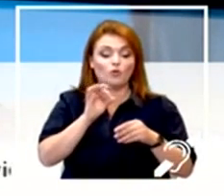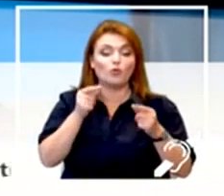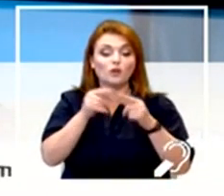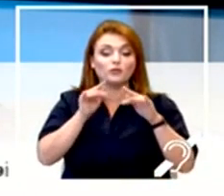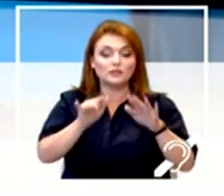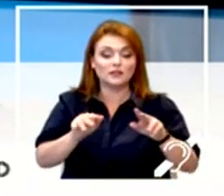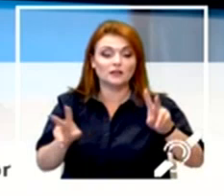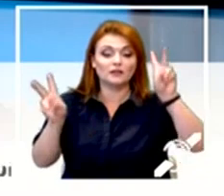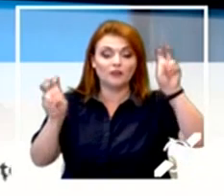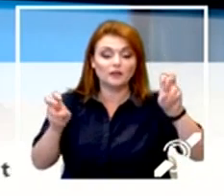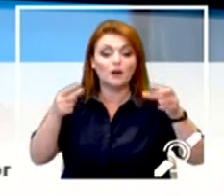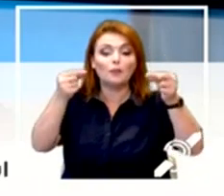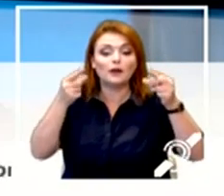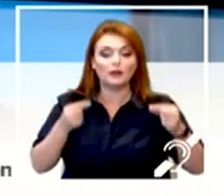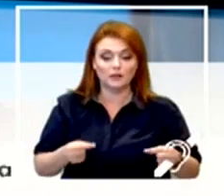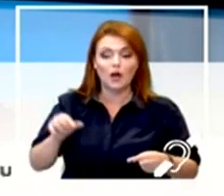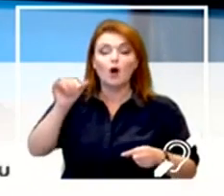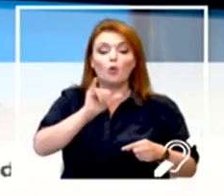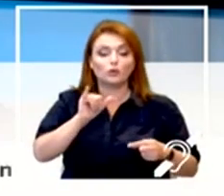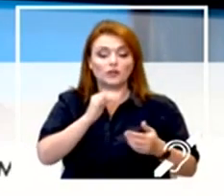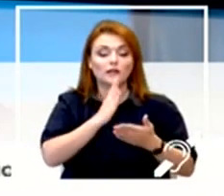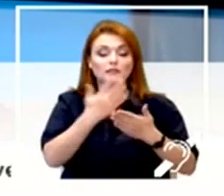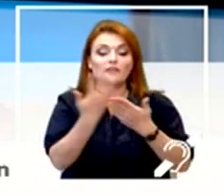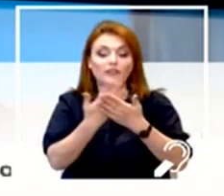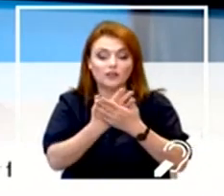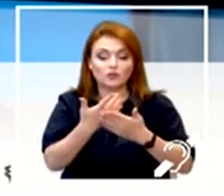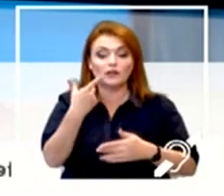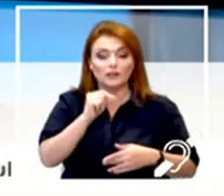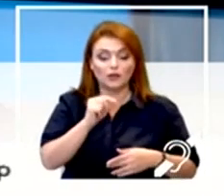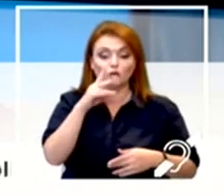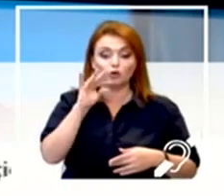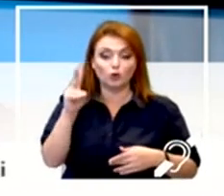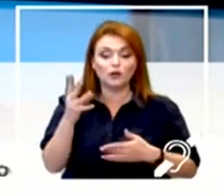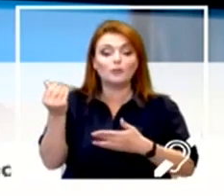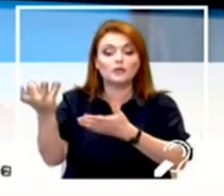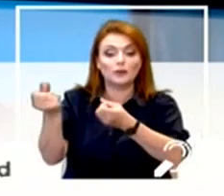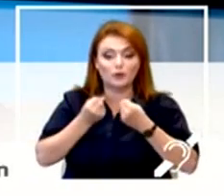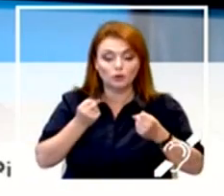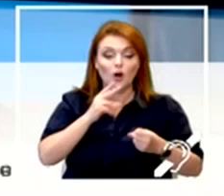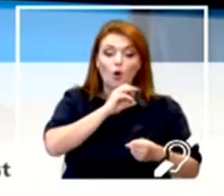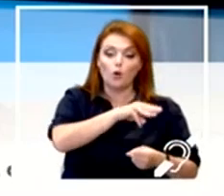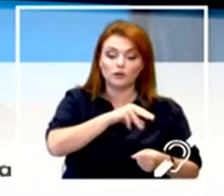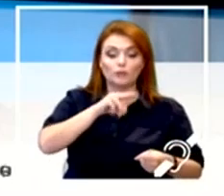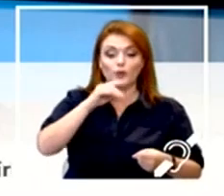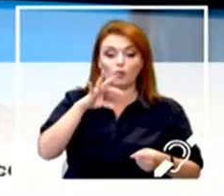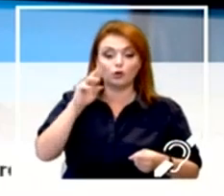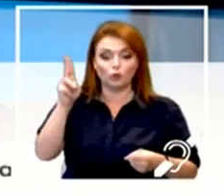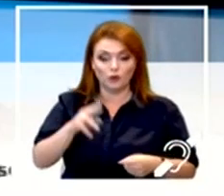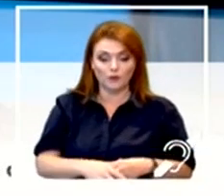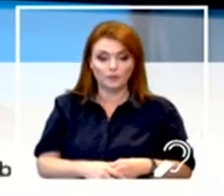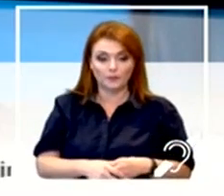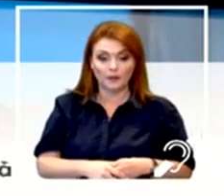care fostul președinte primește de la Plahotniuc o pungă neagră în care se presupune că ar fi bani. Ședința de judecată a